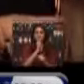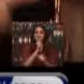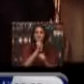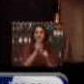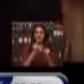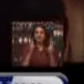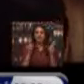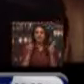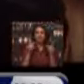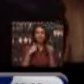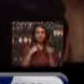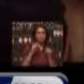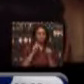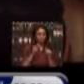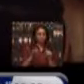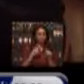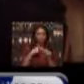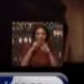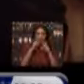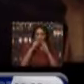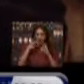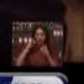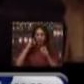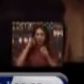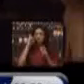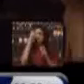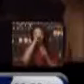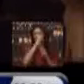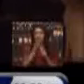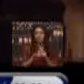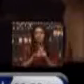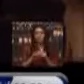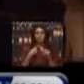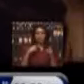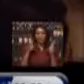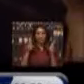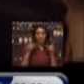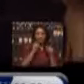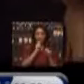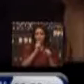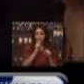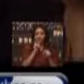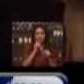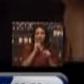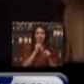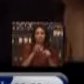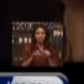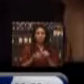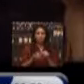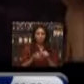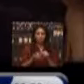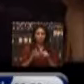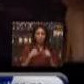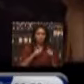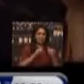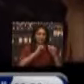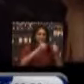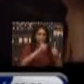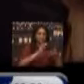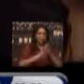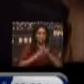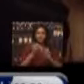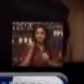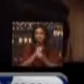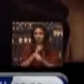منين؟ انا لا بعرف اتكلم عربي ولا ماليش في التلفزيون، وانا في السينما ما المفروض ان انا ما اعملش